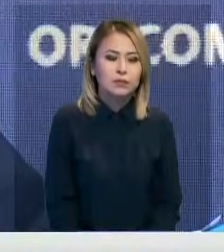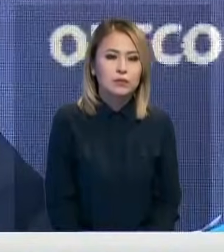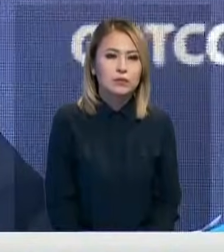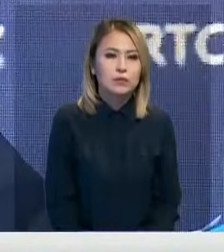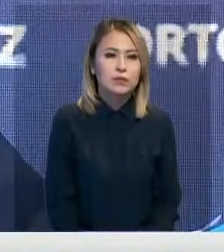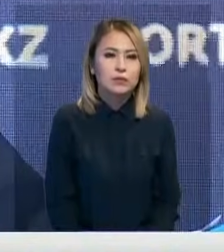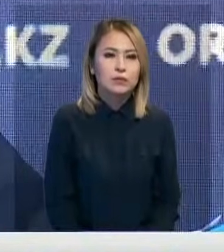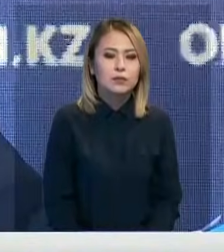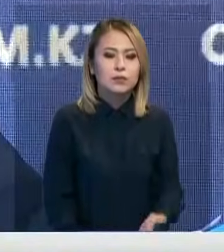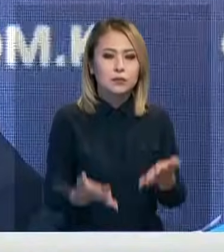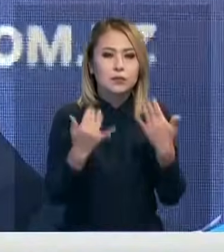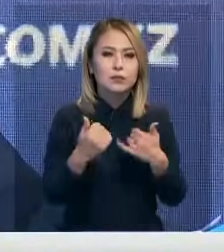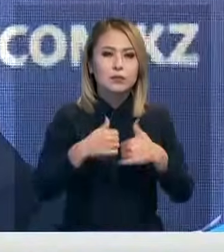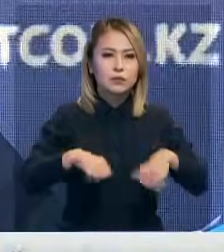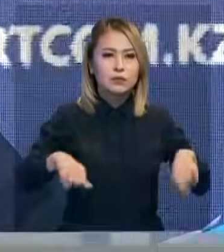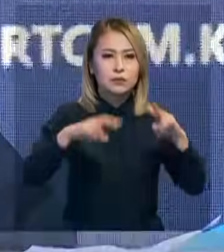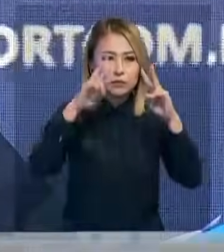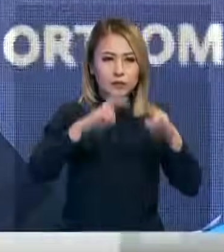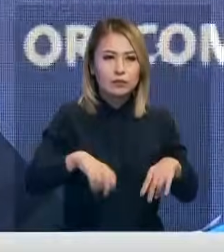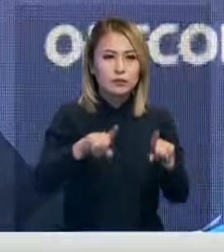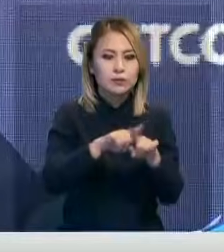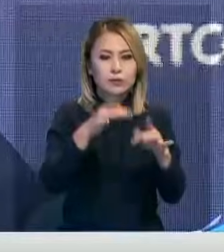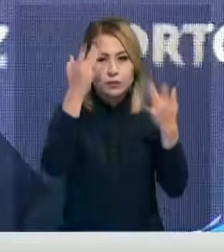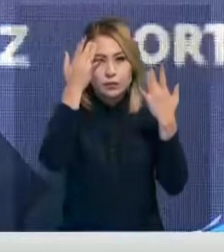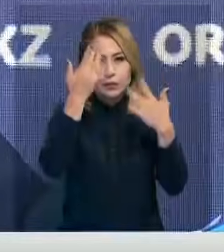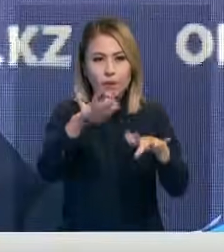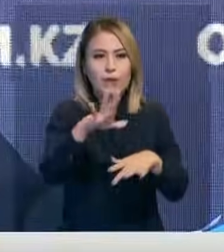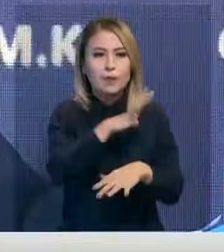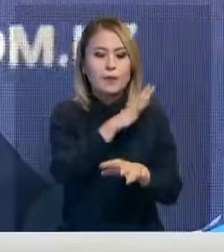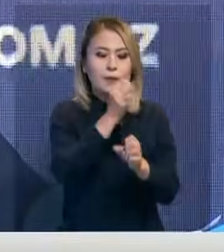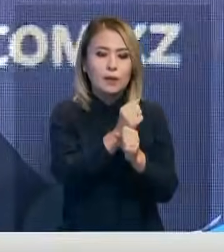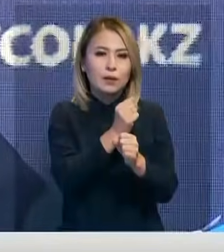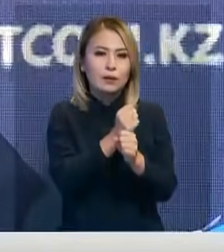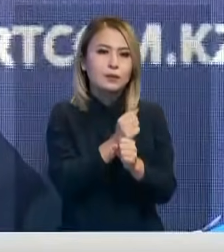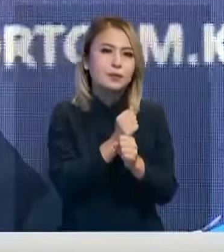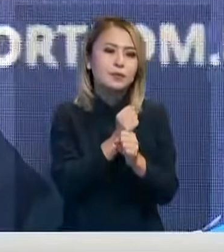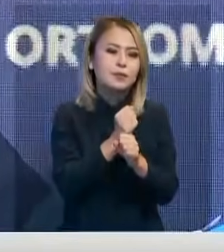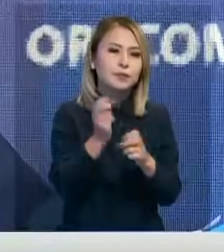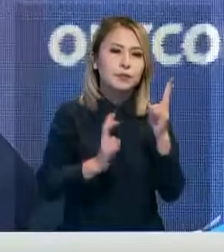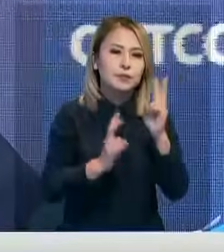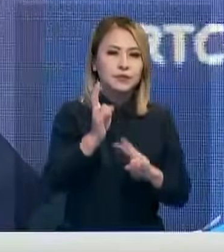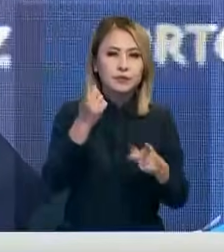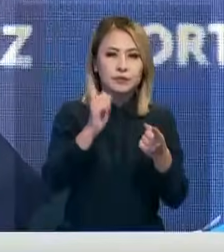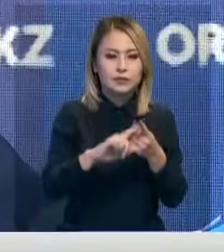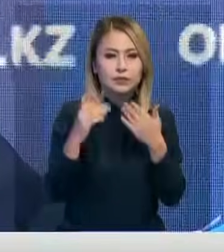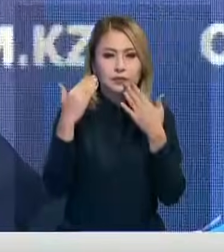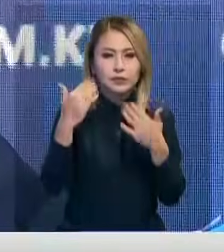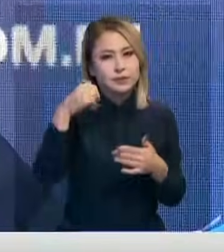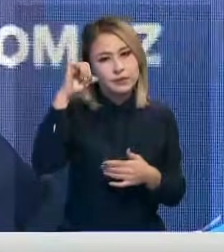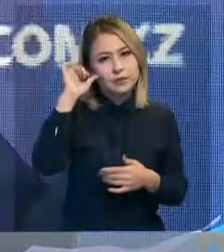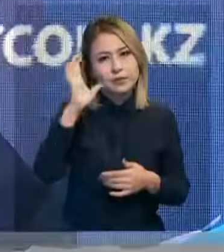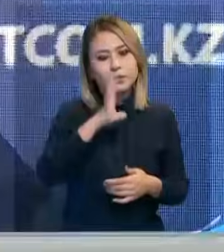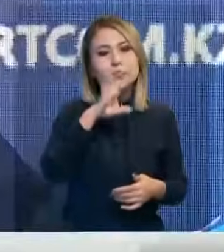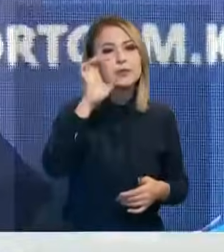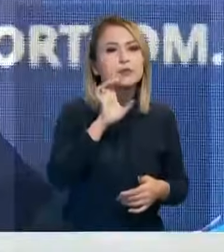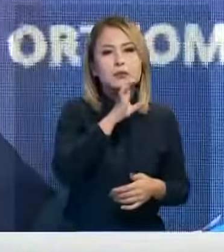Комиссия почему-то, которая расследовала данный несчастный случай. Арнайы комиссия қайғылы жағдайда өндіріспен байланыстырған. Біз кеше ғана солтүстік